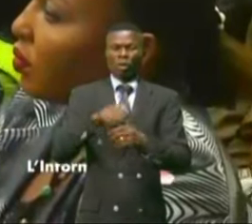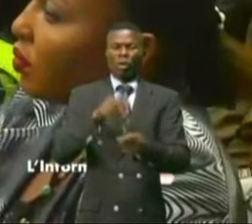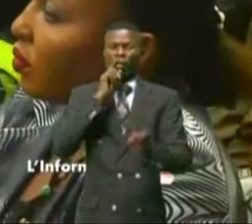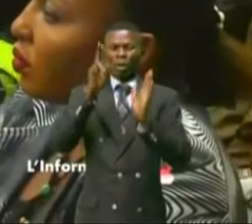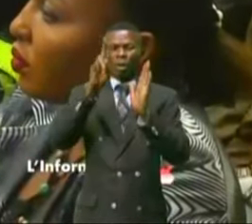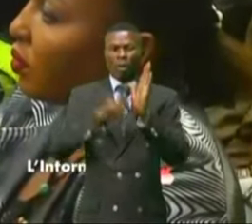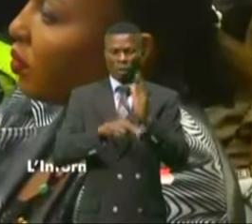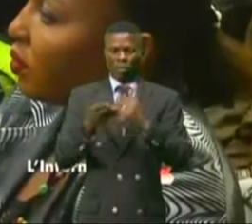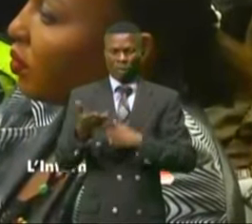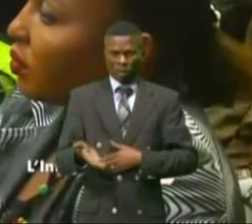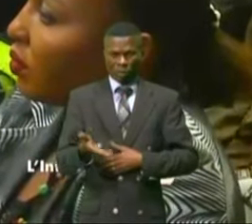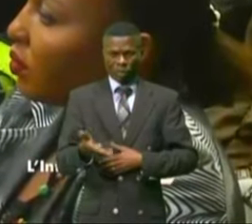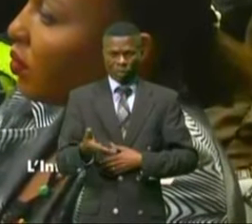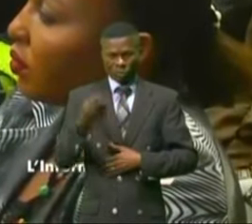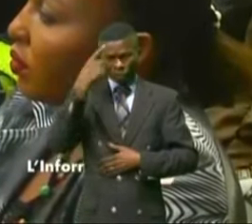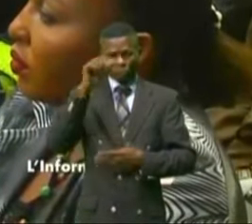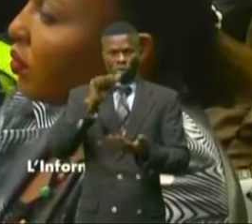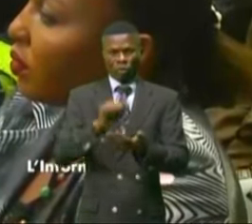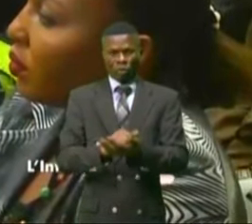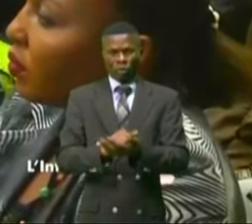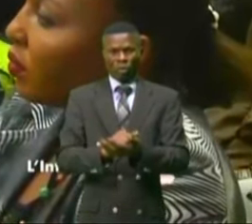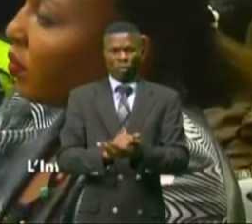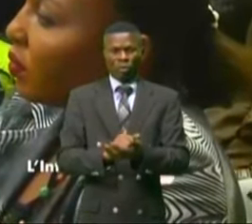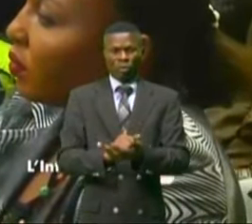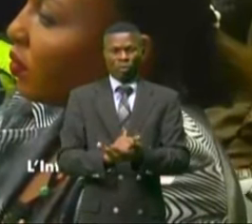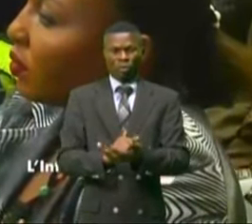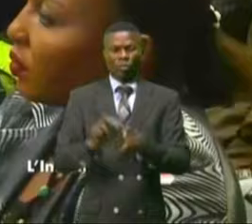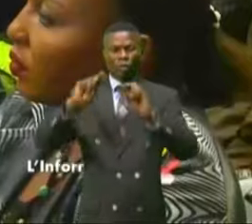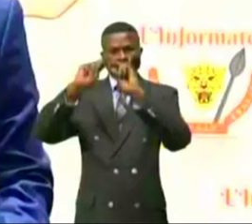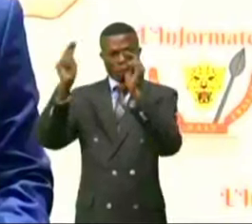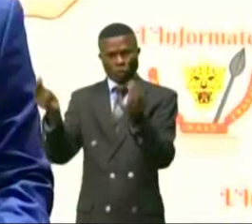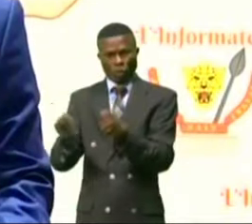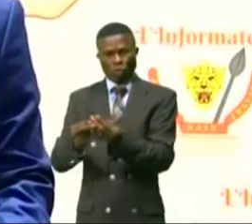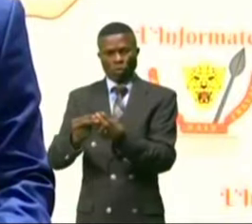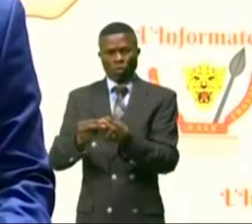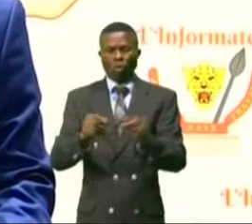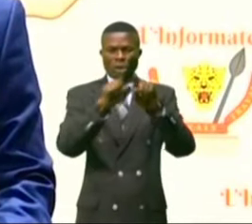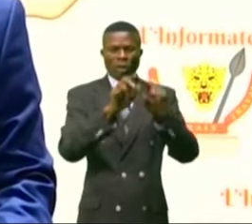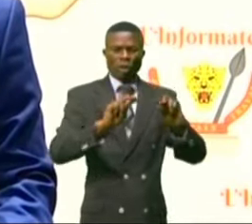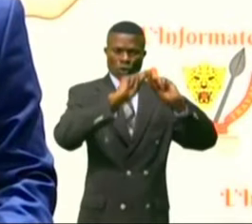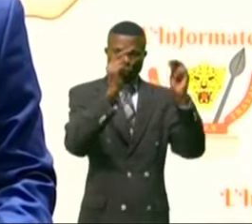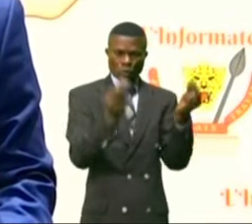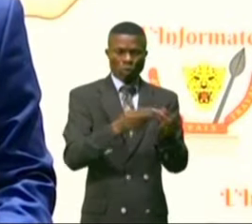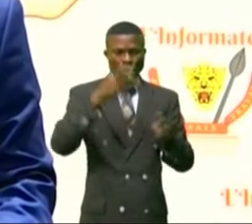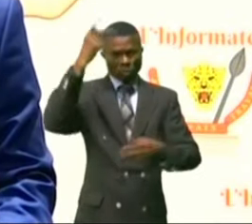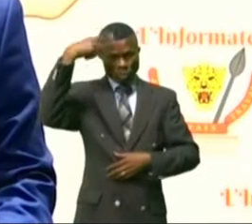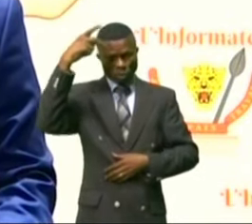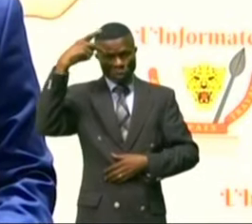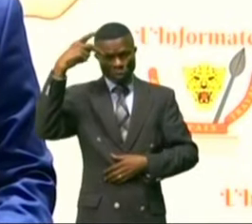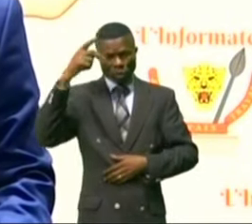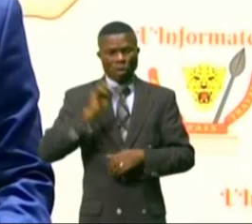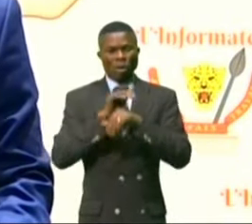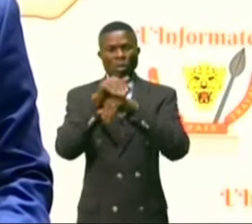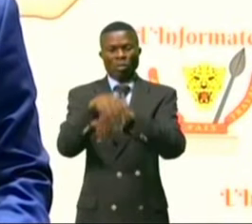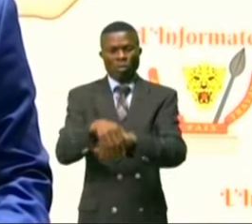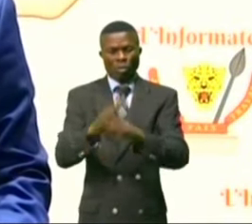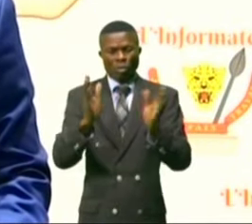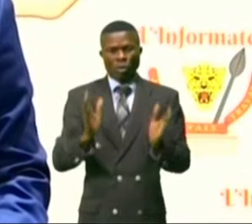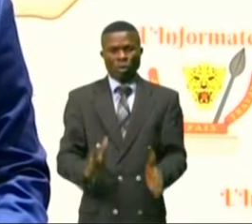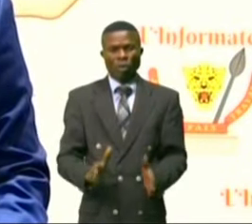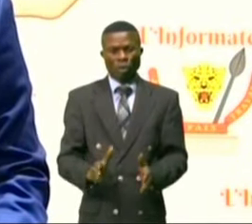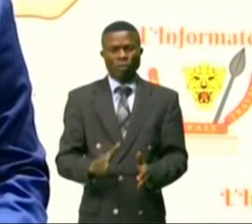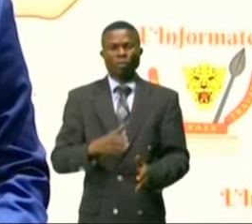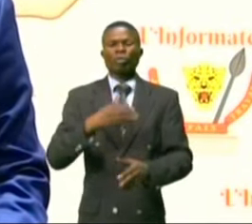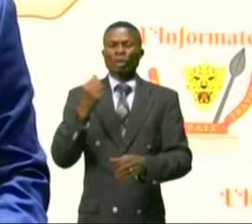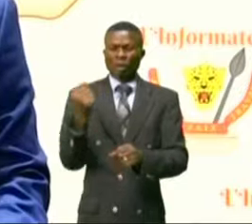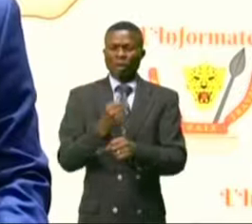parlementaire. À cet effet, les partis et regroupements participants ne devront agir